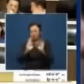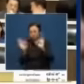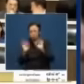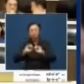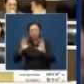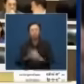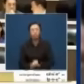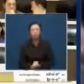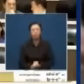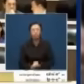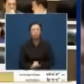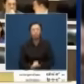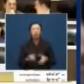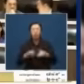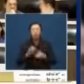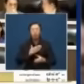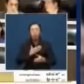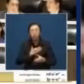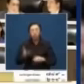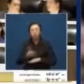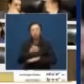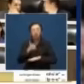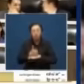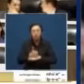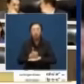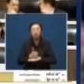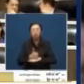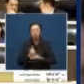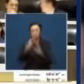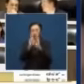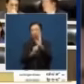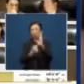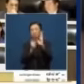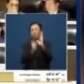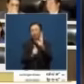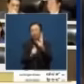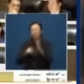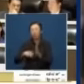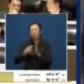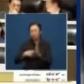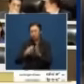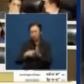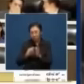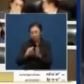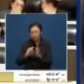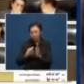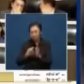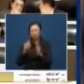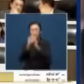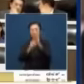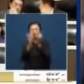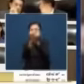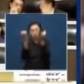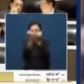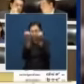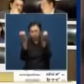ลายๆรอบต้องฟังเสียงของสมาชิกพรรคหลายคนด้วยหัวหน้าพรรคบอกยังมีเวลาในการตัดสินใจจนถึงเวลา 17:00